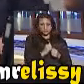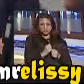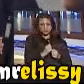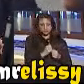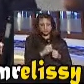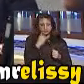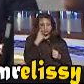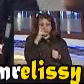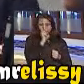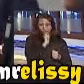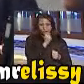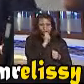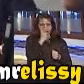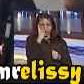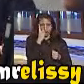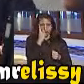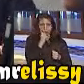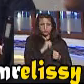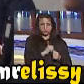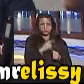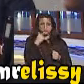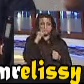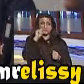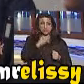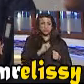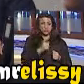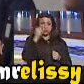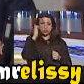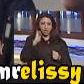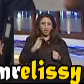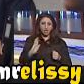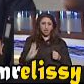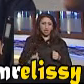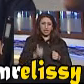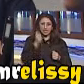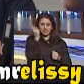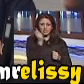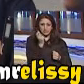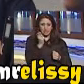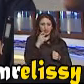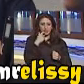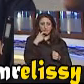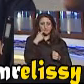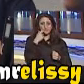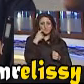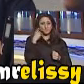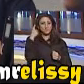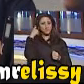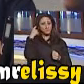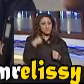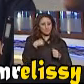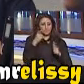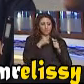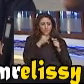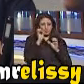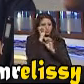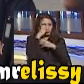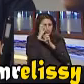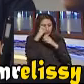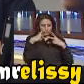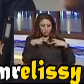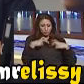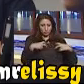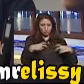عندنا الفقرة الأولى هكون مع دكتور إحسان كميل جورجي كبير رئيس مصلحة الطب الشرعي وكبير أطباء